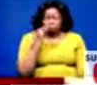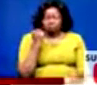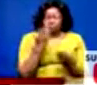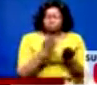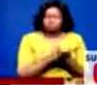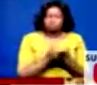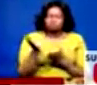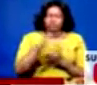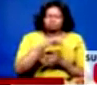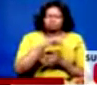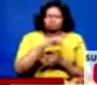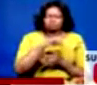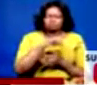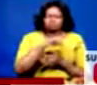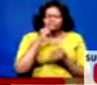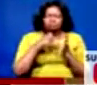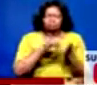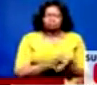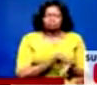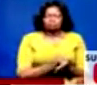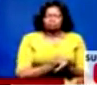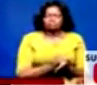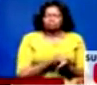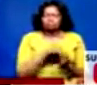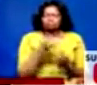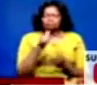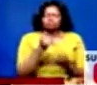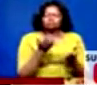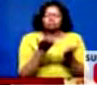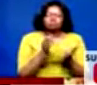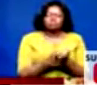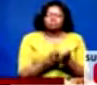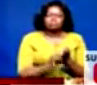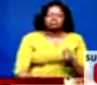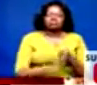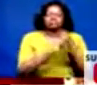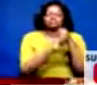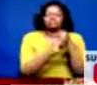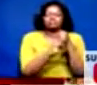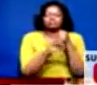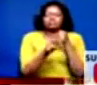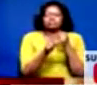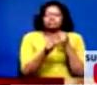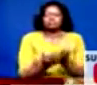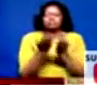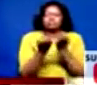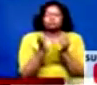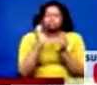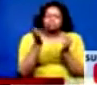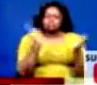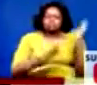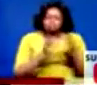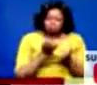zinaregea Mombasa inaonyesha kwamba at least chains of businesses ambazo zilikuwa zinasupportiwa na the port services zitaanza kuregea hapa